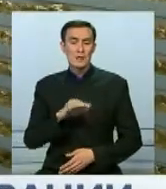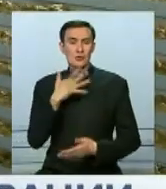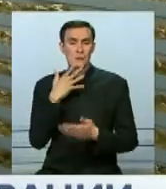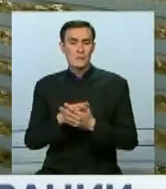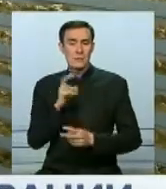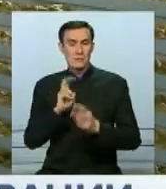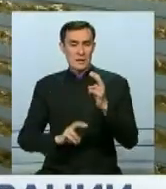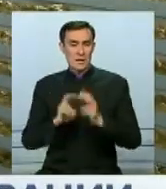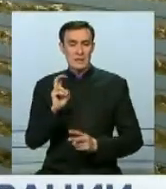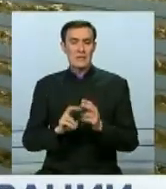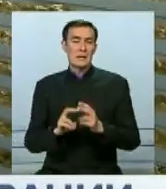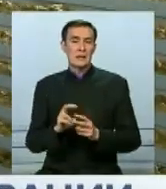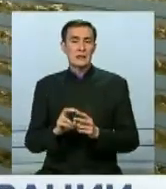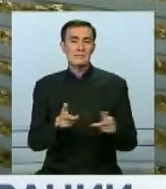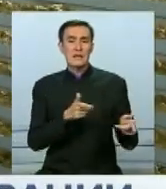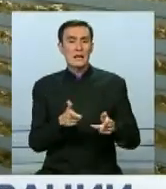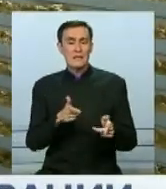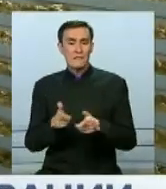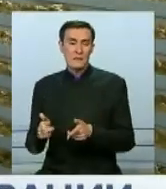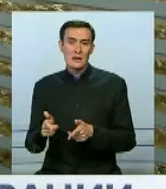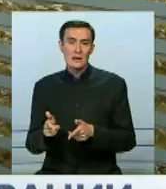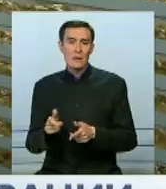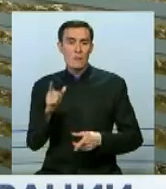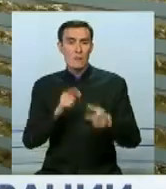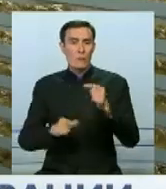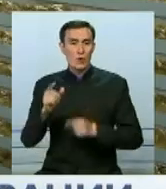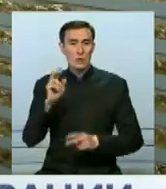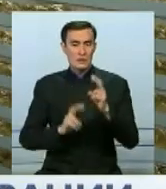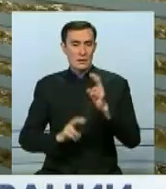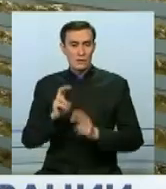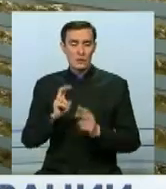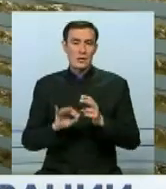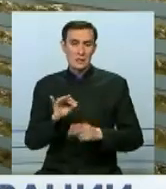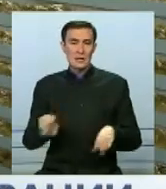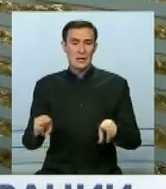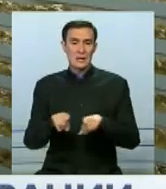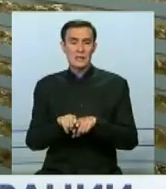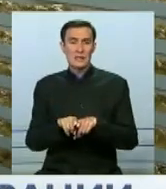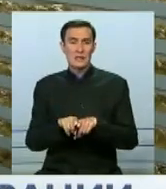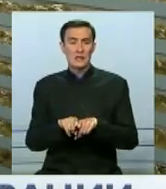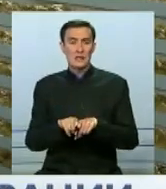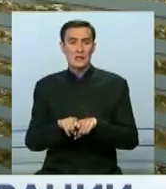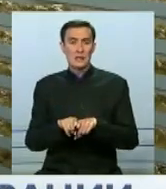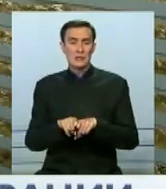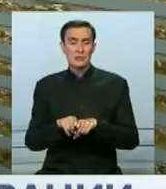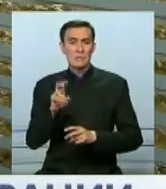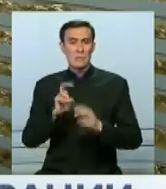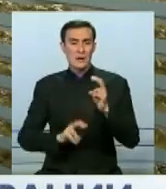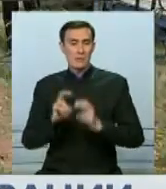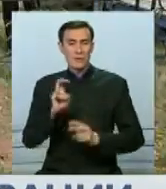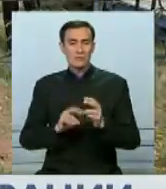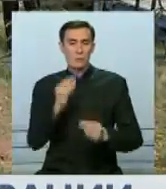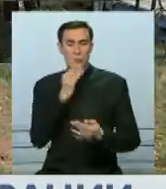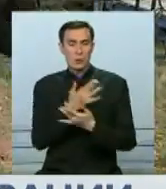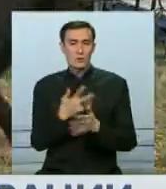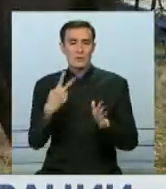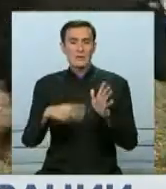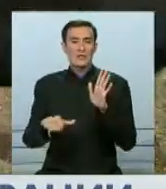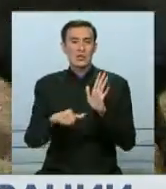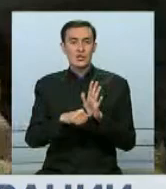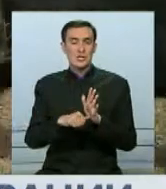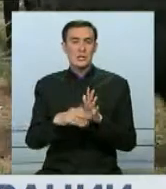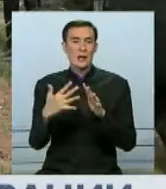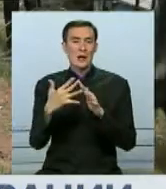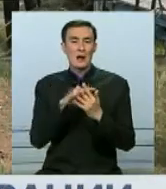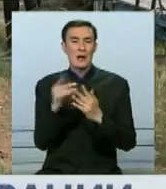предприятий, заготовительных предприятий, молзаводов и вот таких вот предприятий, которые перерабатывают продукты. 26 подсобных